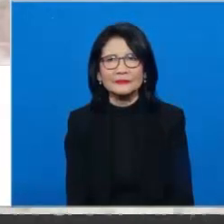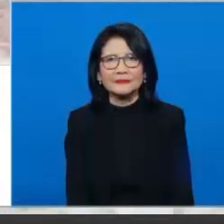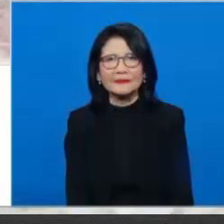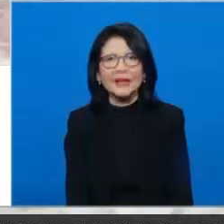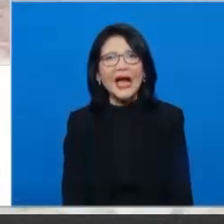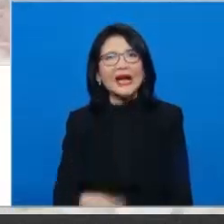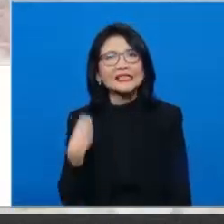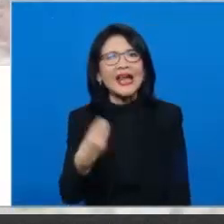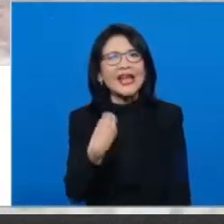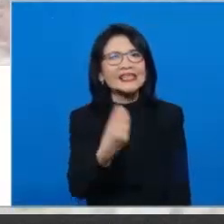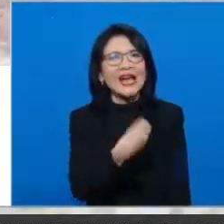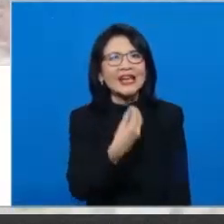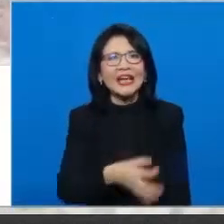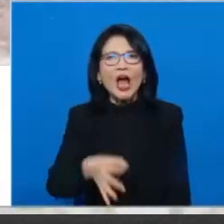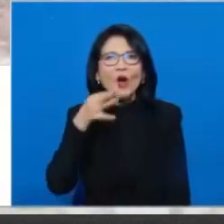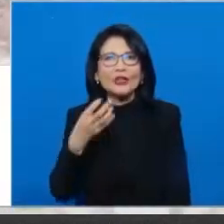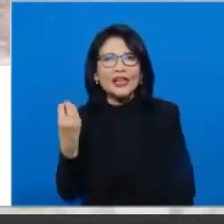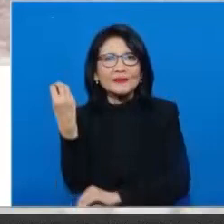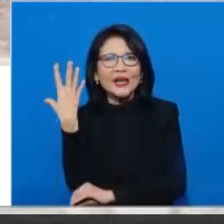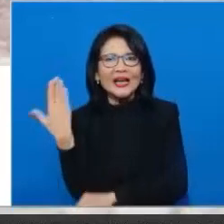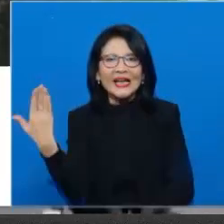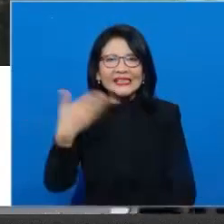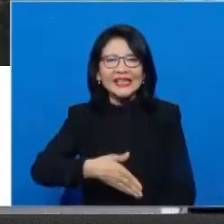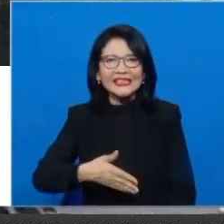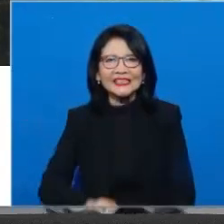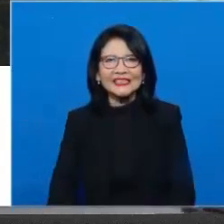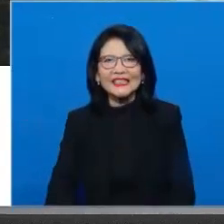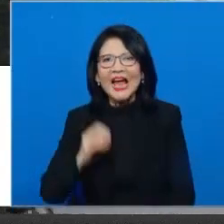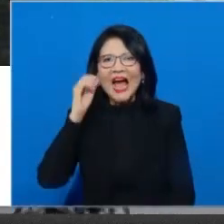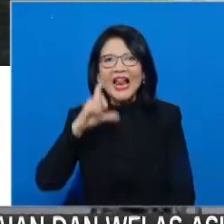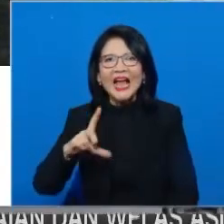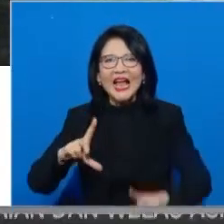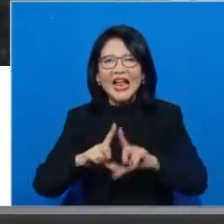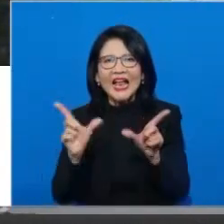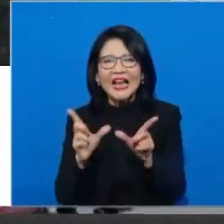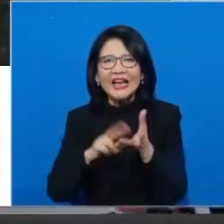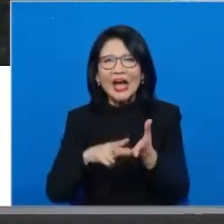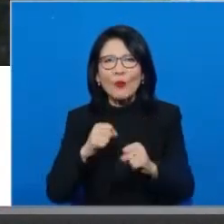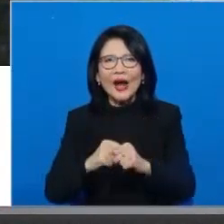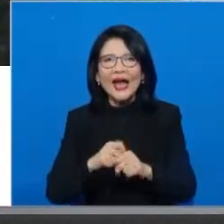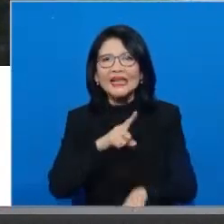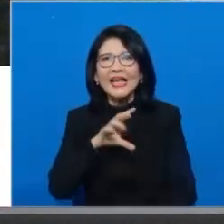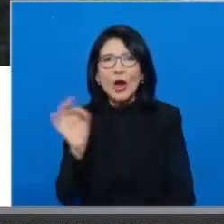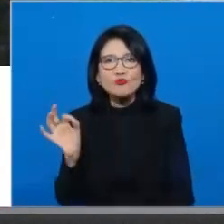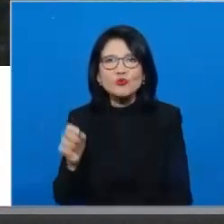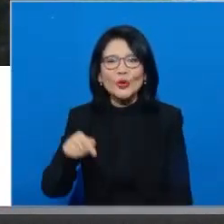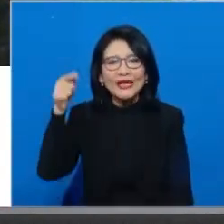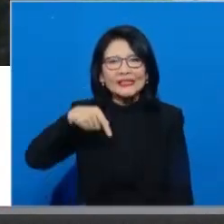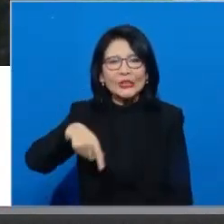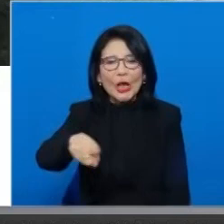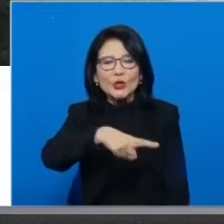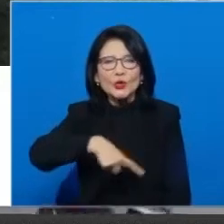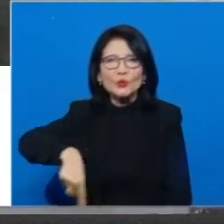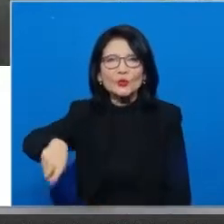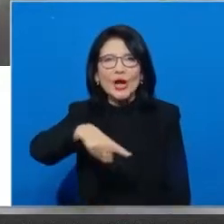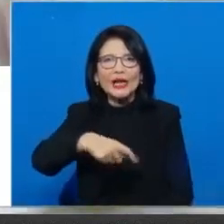Jalan-jalan ke Kota Semarang, jangan sampai lupa mampir ke Lawang Sewu. Sebuah bangunan tua peninggalan Belanda yang berada di sekitar Bundaran Tugu